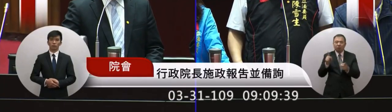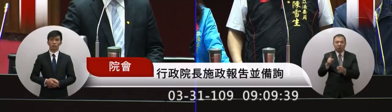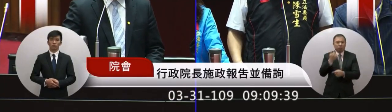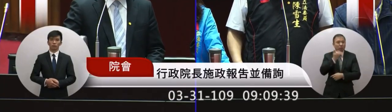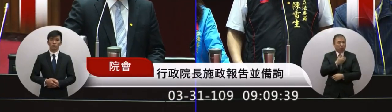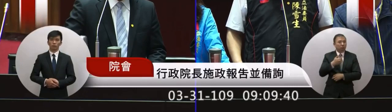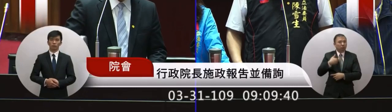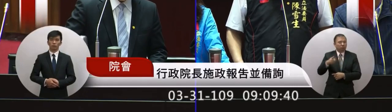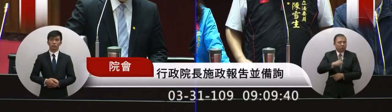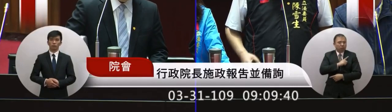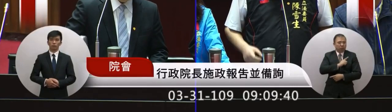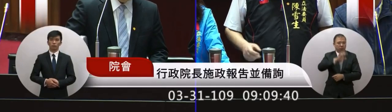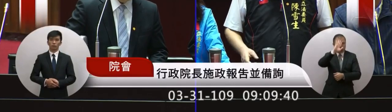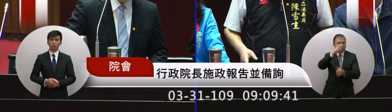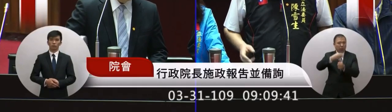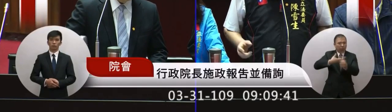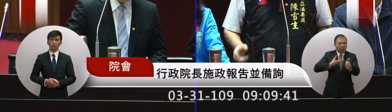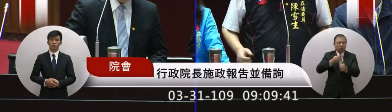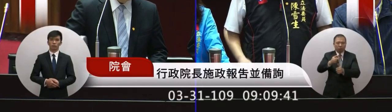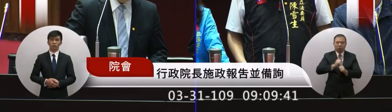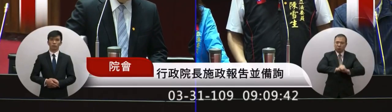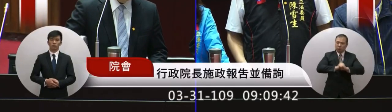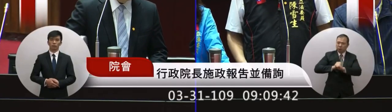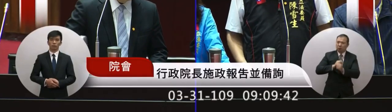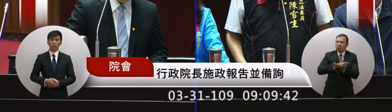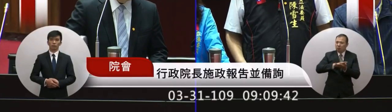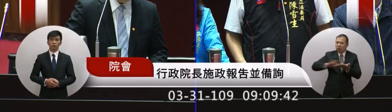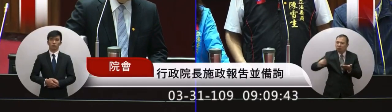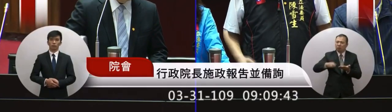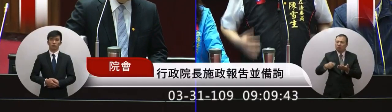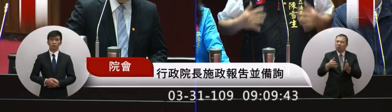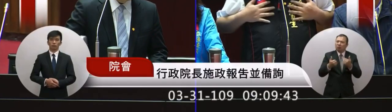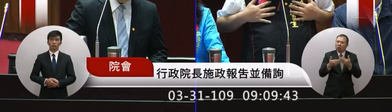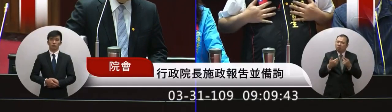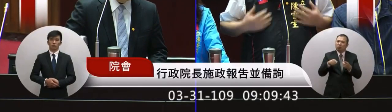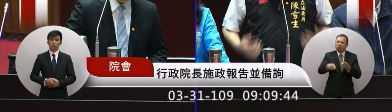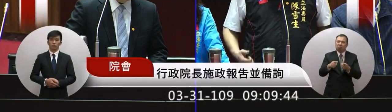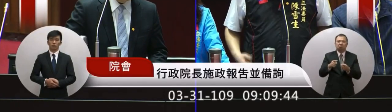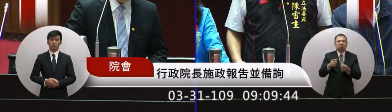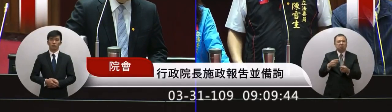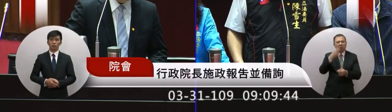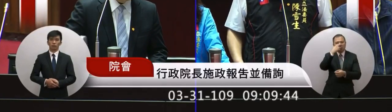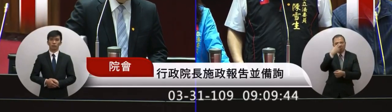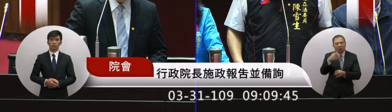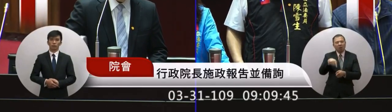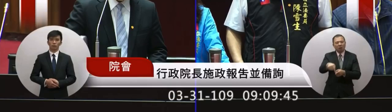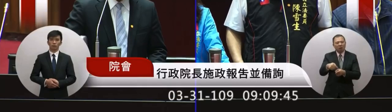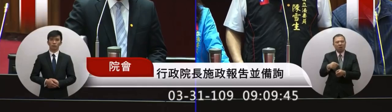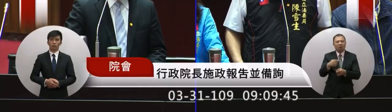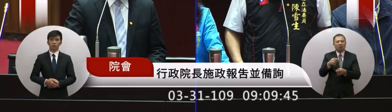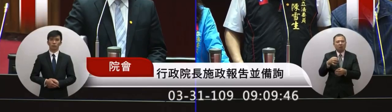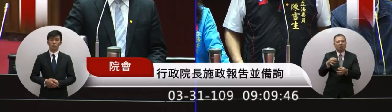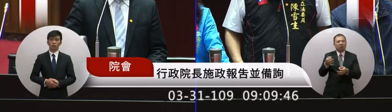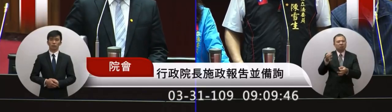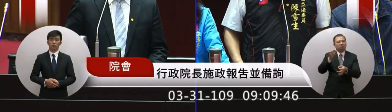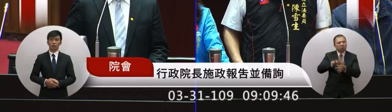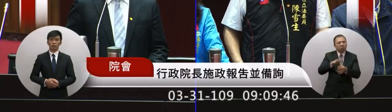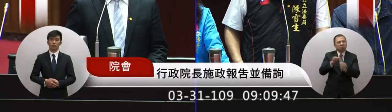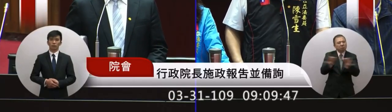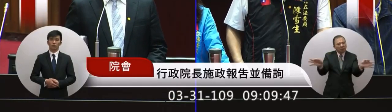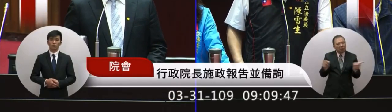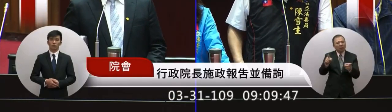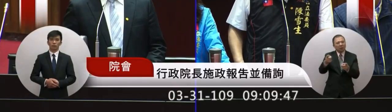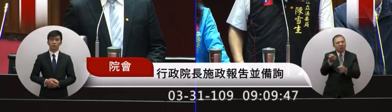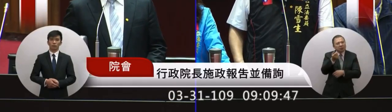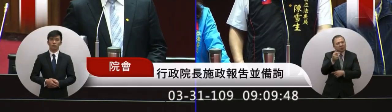了清洁人员，是不是可以适度慰问金不管人在心里面呢，会觉得说我们中央对他们